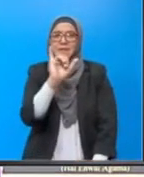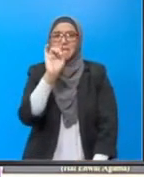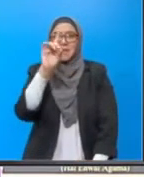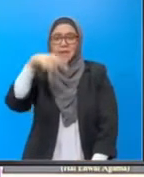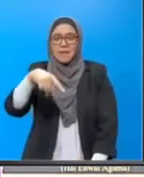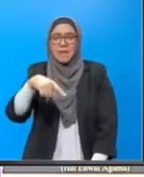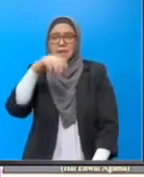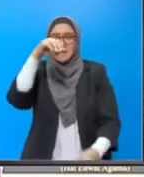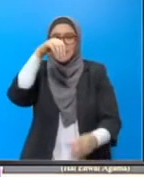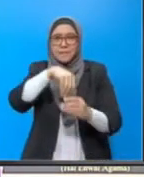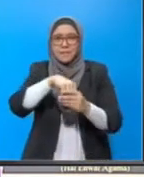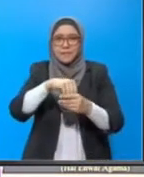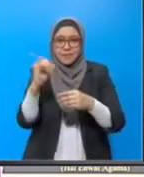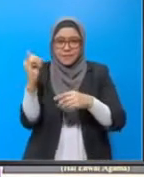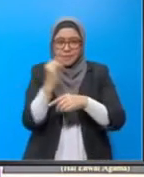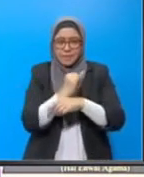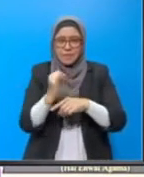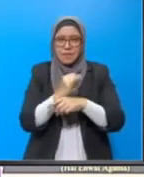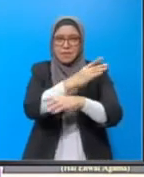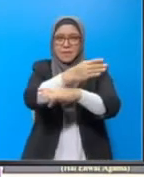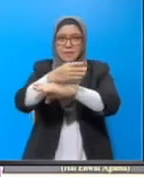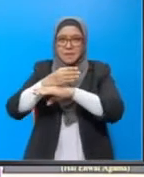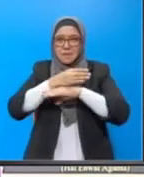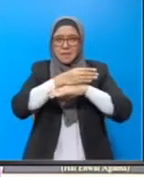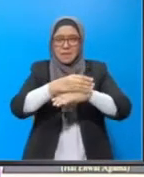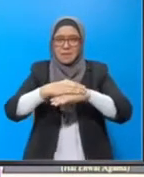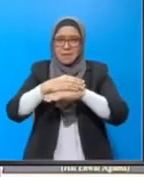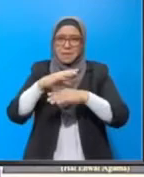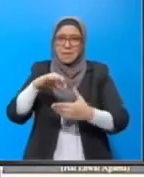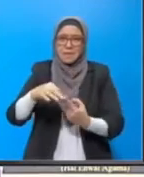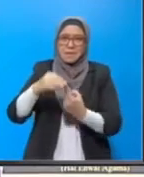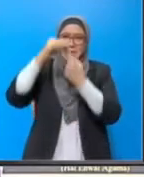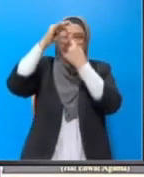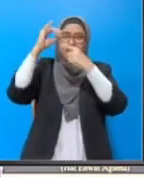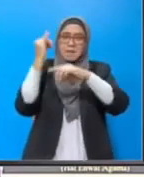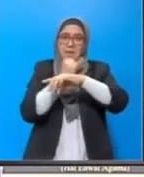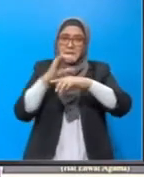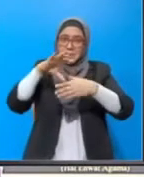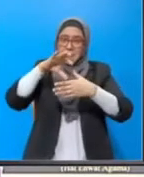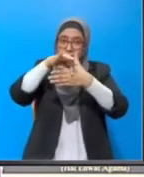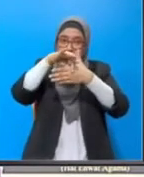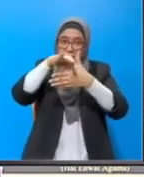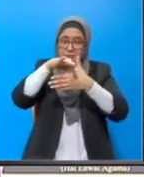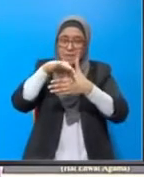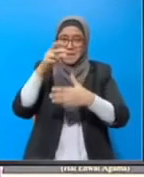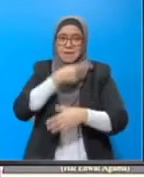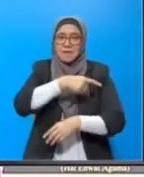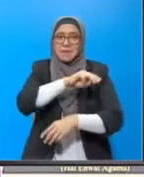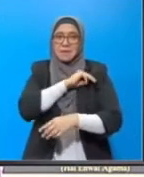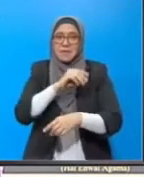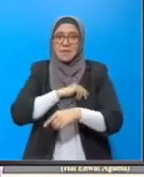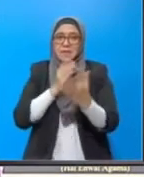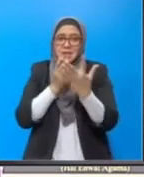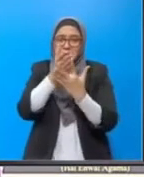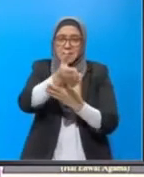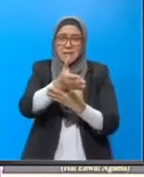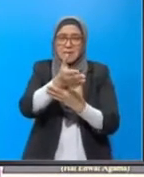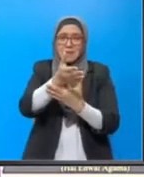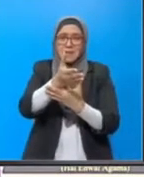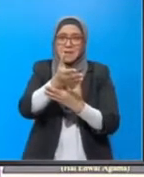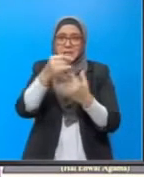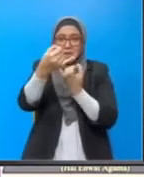dalam industri peternakan terutamanya industri daging Kementerian melalui jabatan perkhidmatan Better In A telah